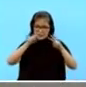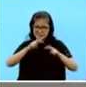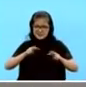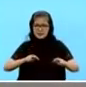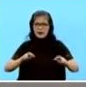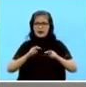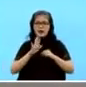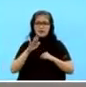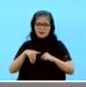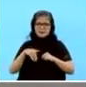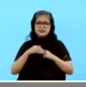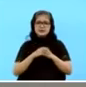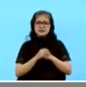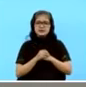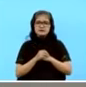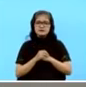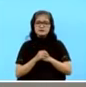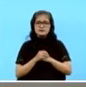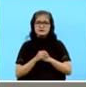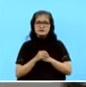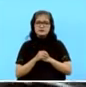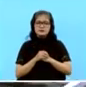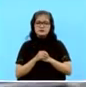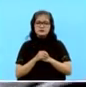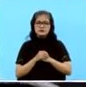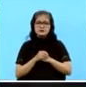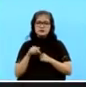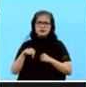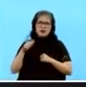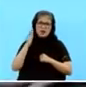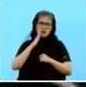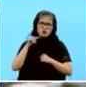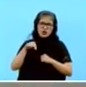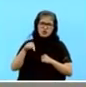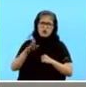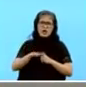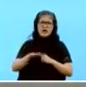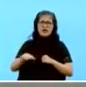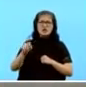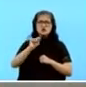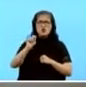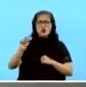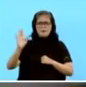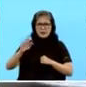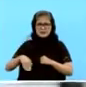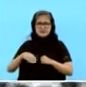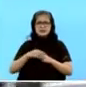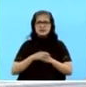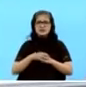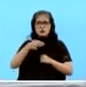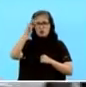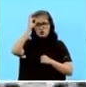Metro Jaya untuk diketahui dimana pemuda ini sendiri masih berstatus pelajar sehingga pihak kepolisian harus menjemput paksa